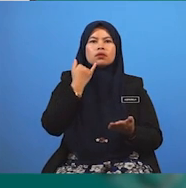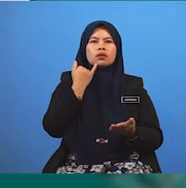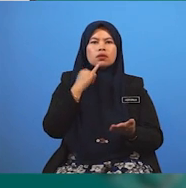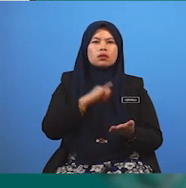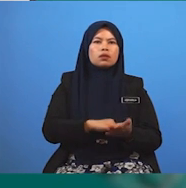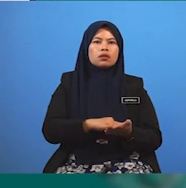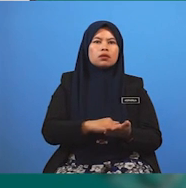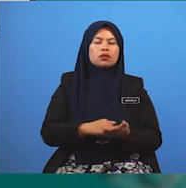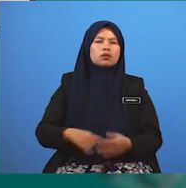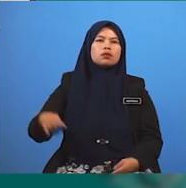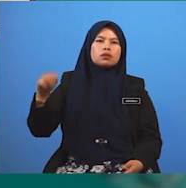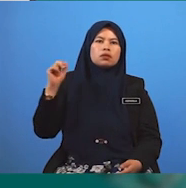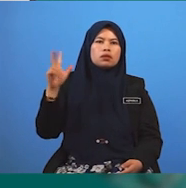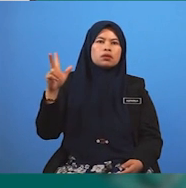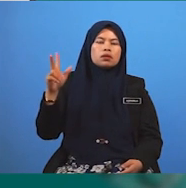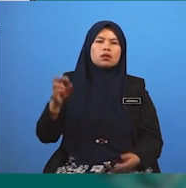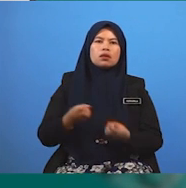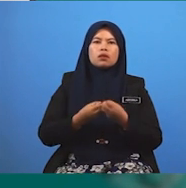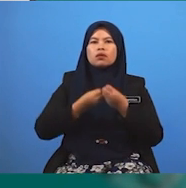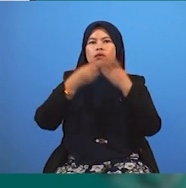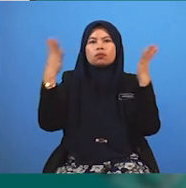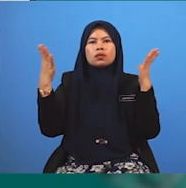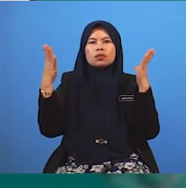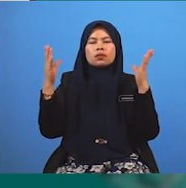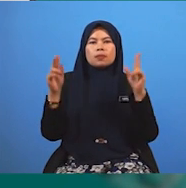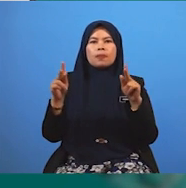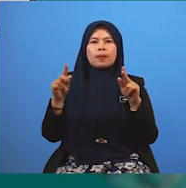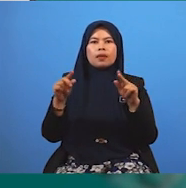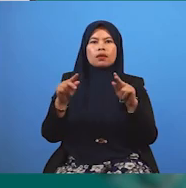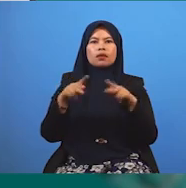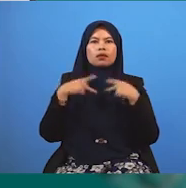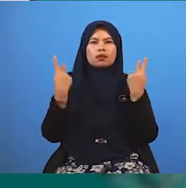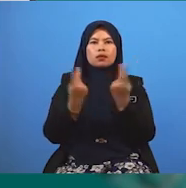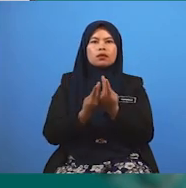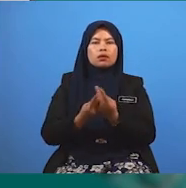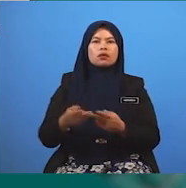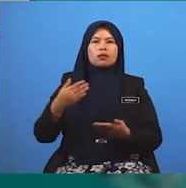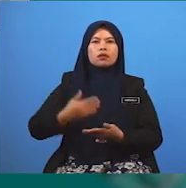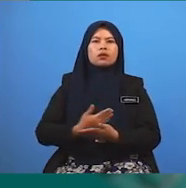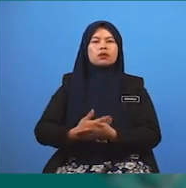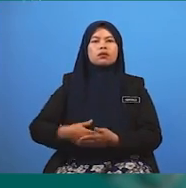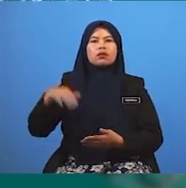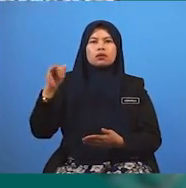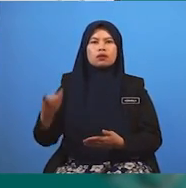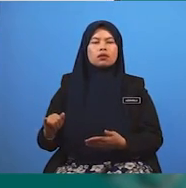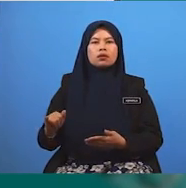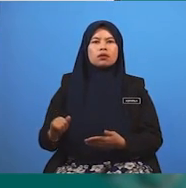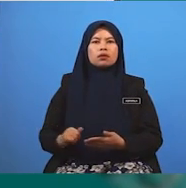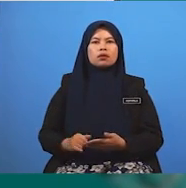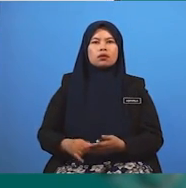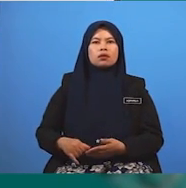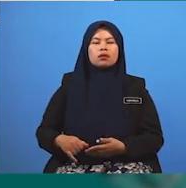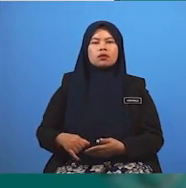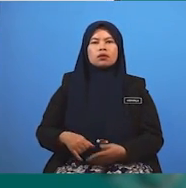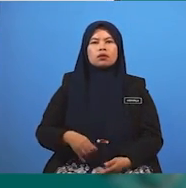ketiga, ramai dalam kalangan anak-anak yang mendaharka ibu bapanya. Manakala tanda-tanda